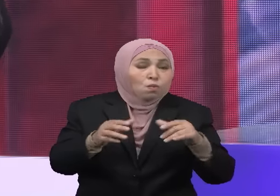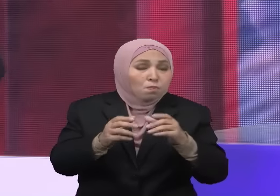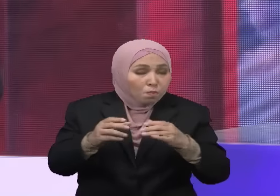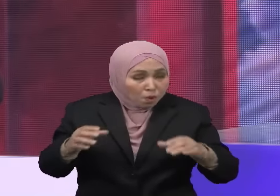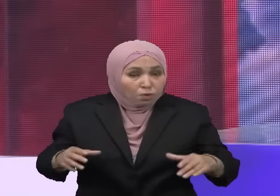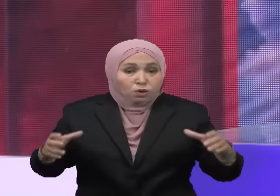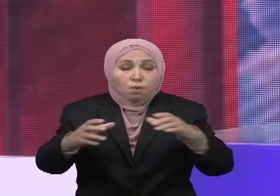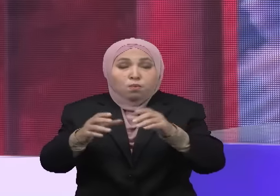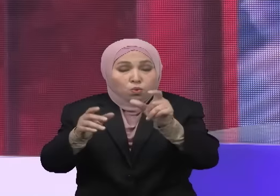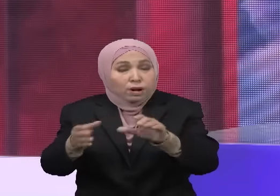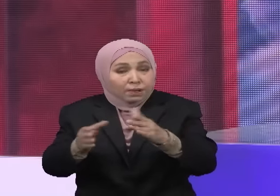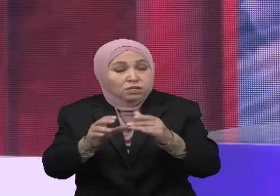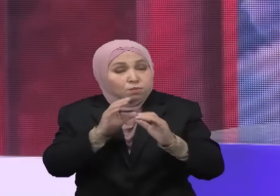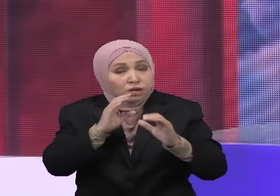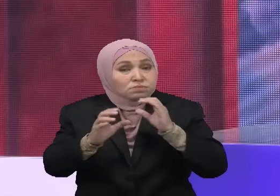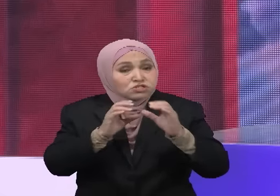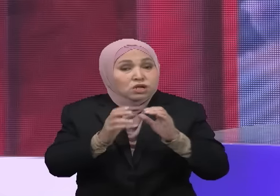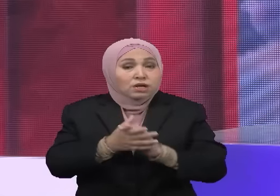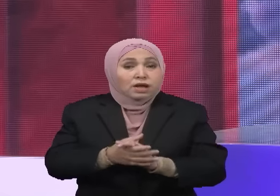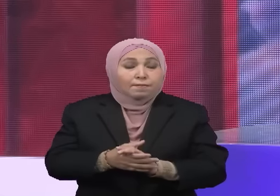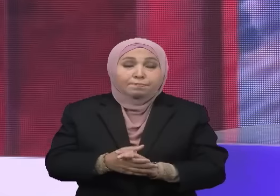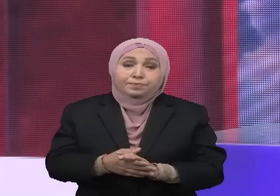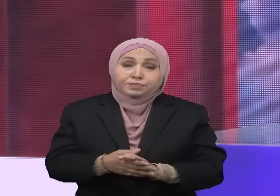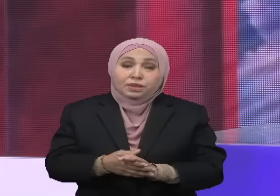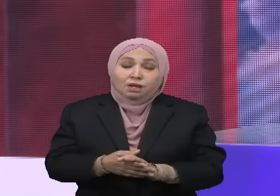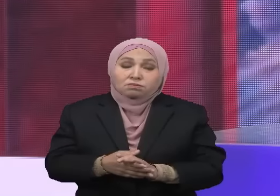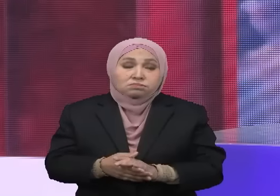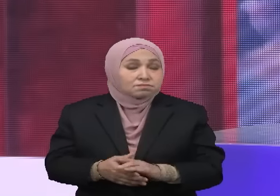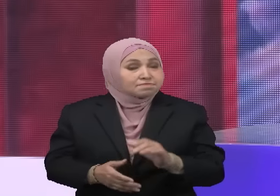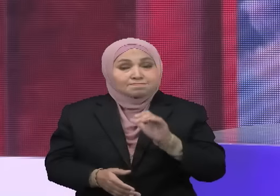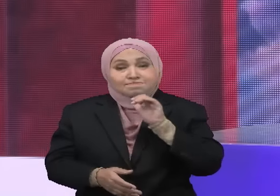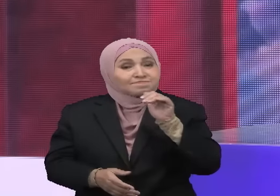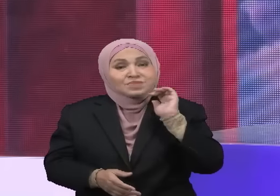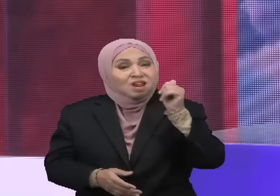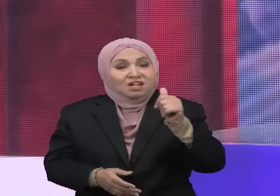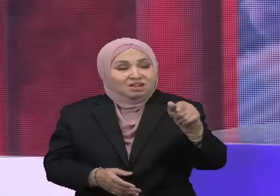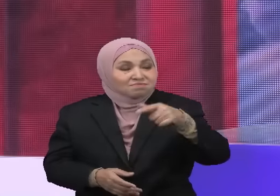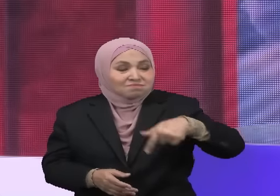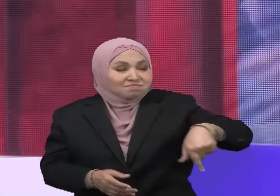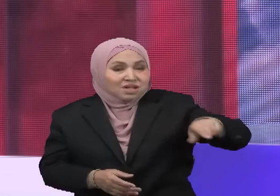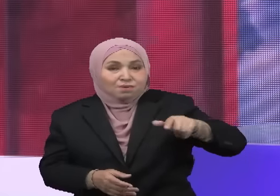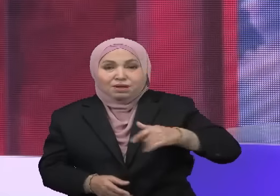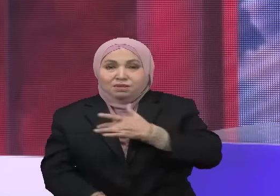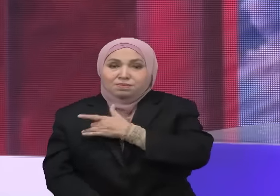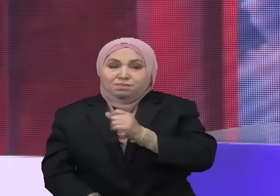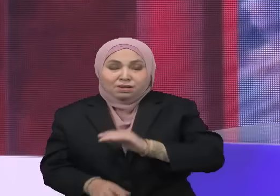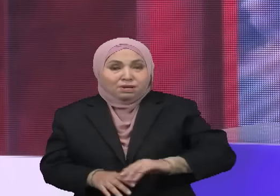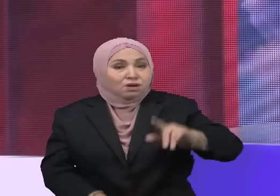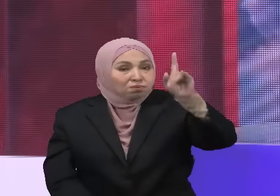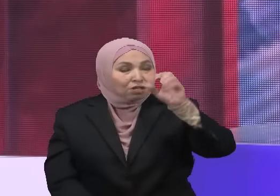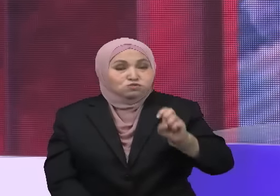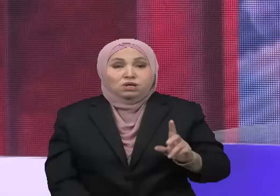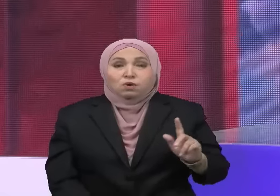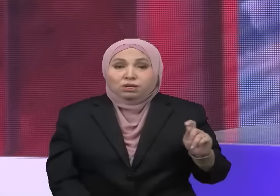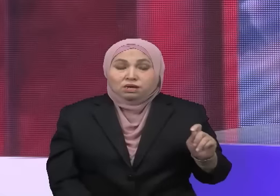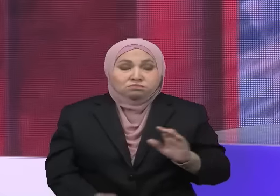kumpulkan orang mati depan boleh bercakap, maka nuli yu'minu, tidak akan mereka itu akan beriman kepada Allah Subhanahu Wa